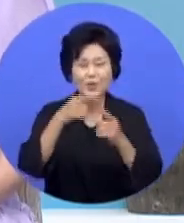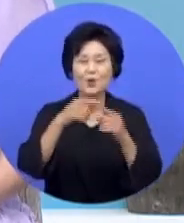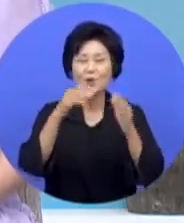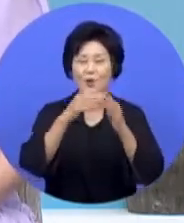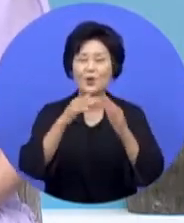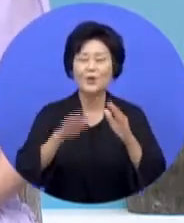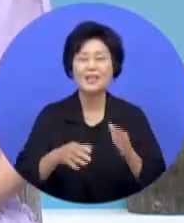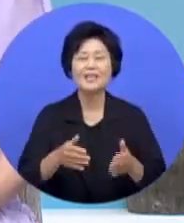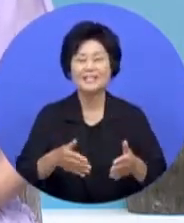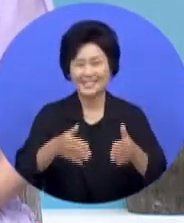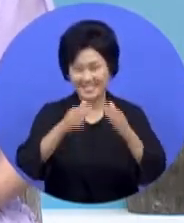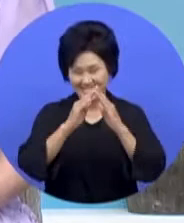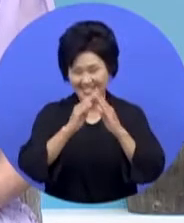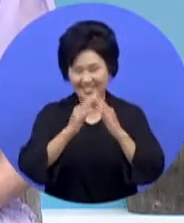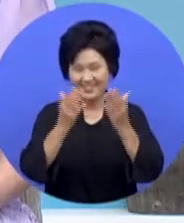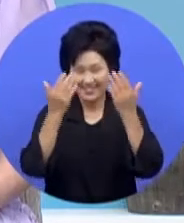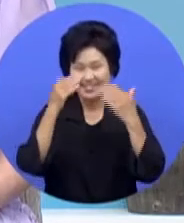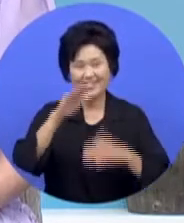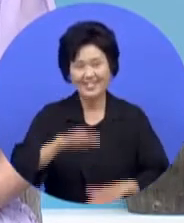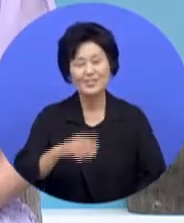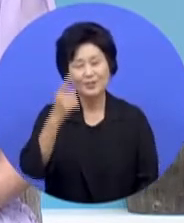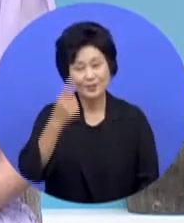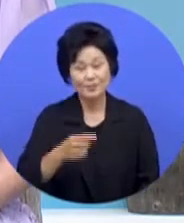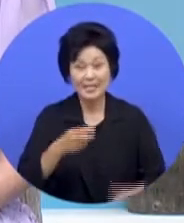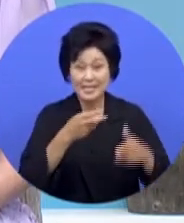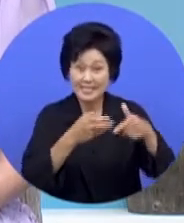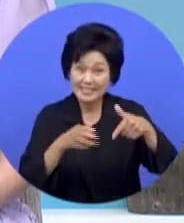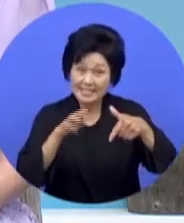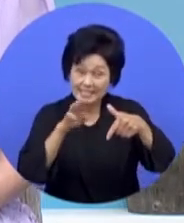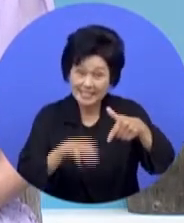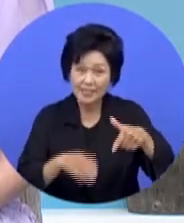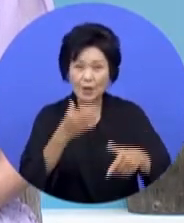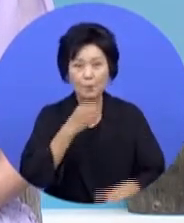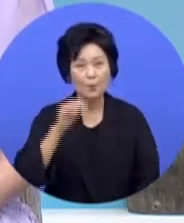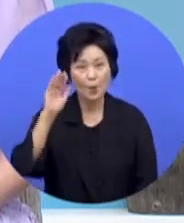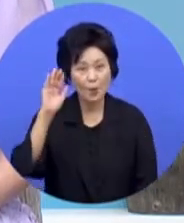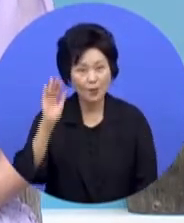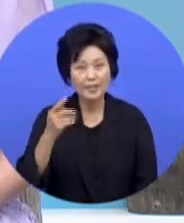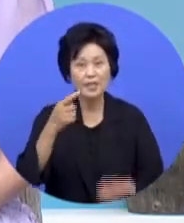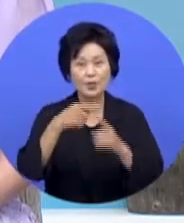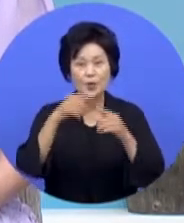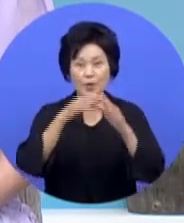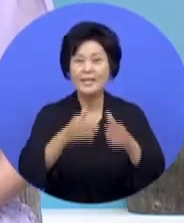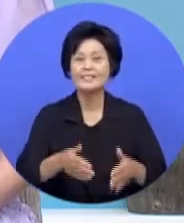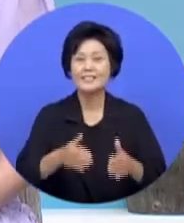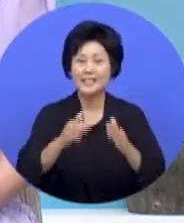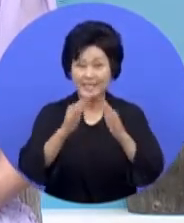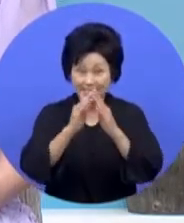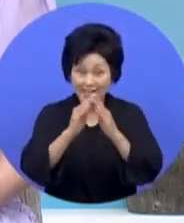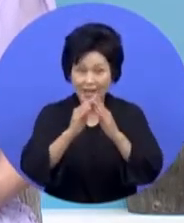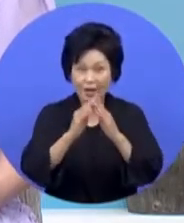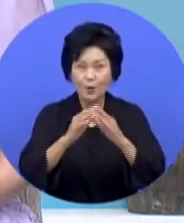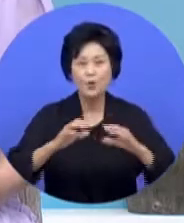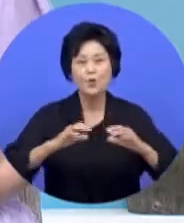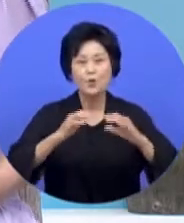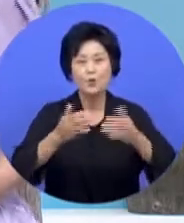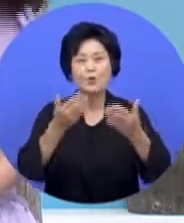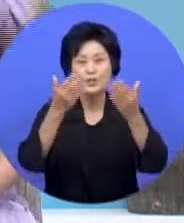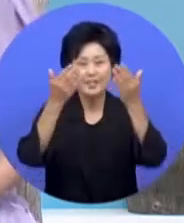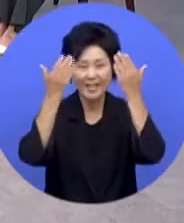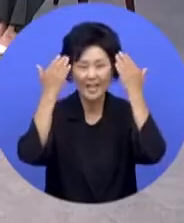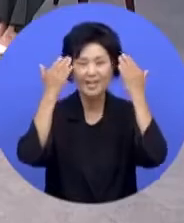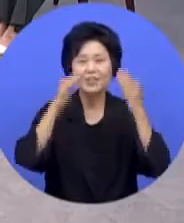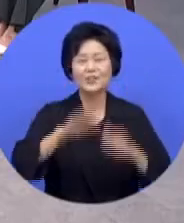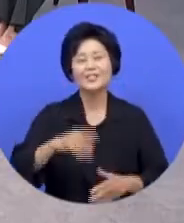네. 인천의 복된 교회에서 세운 인천 기독국제학교 여러분이 나오셨습니다. 인사 나눌까요? 네.